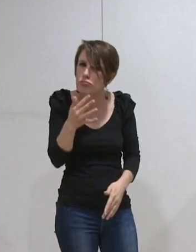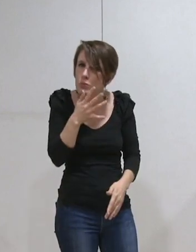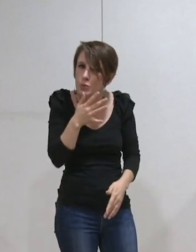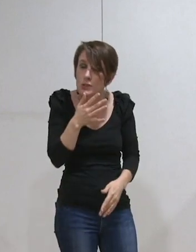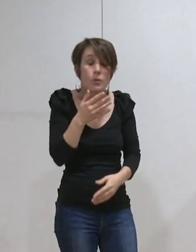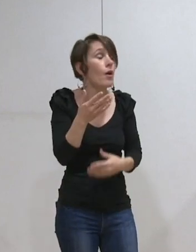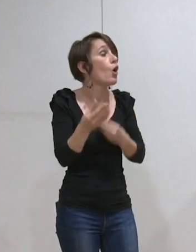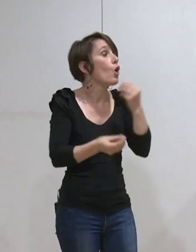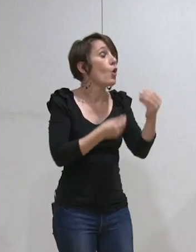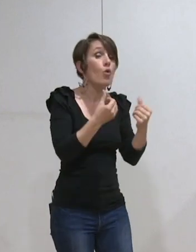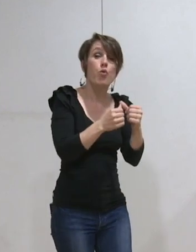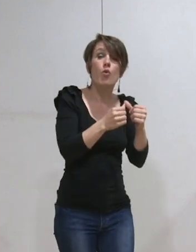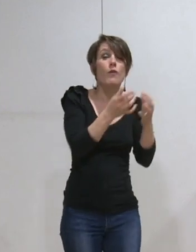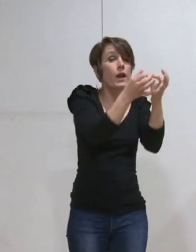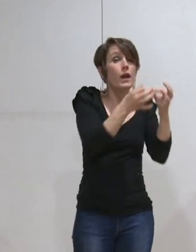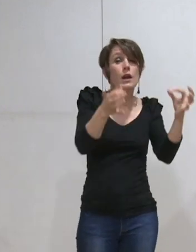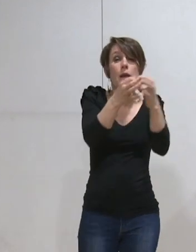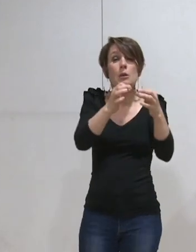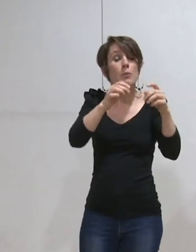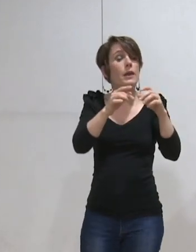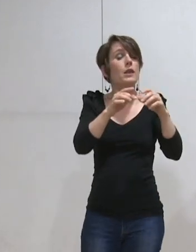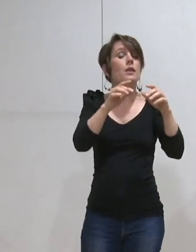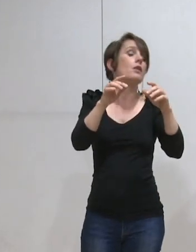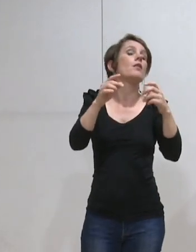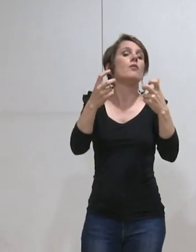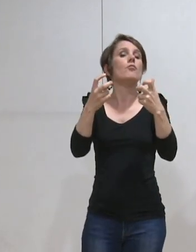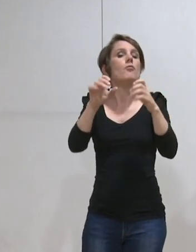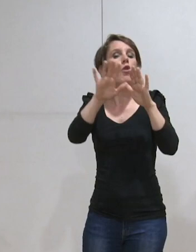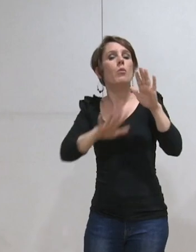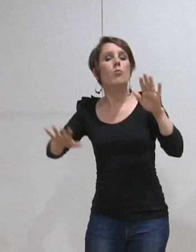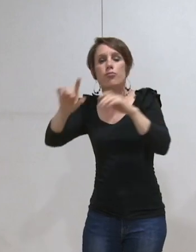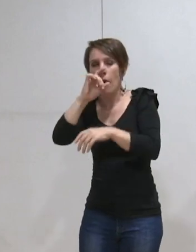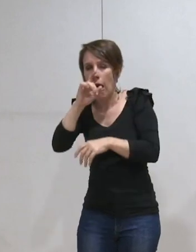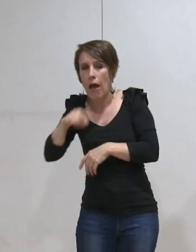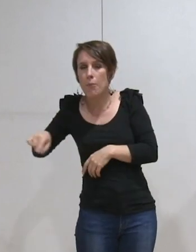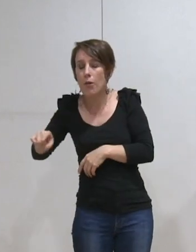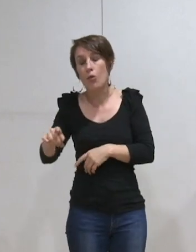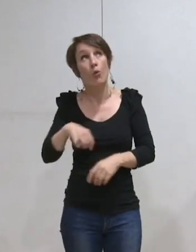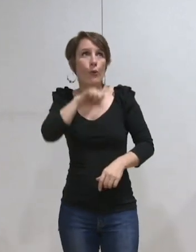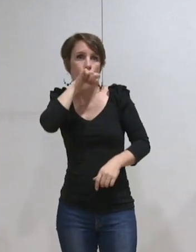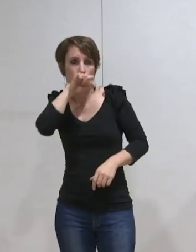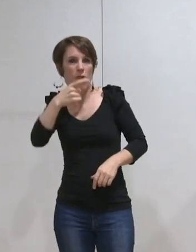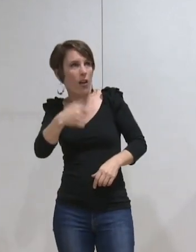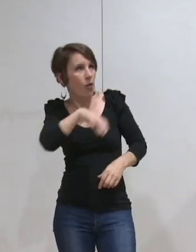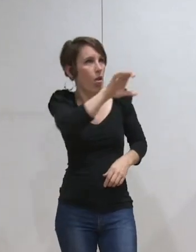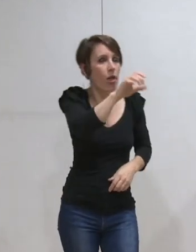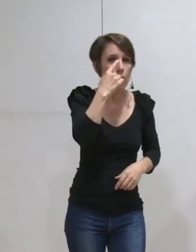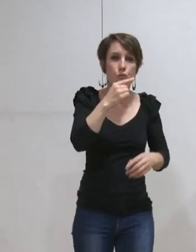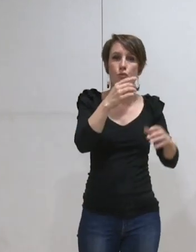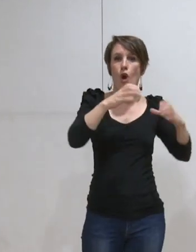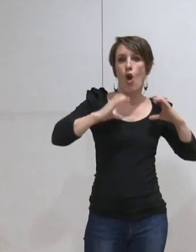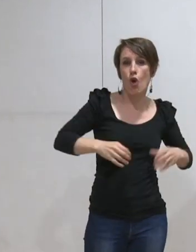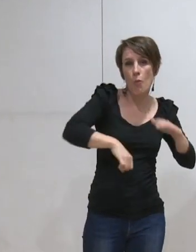golf qui sont habitués à investir massivement en France dans les magasins de luxe et dans les stades de football je ne sais